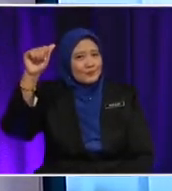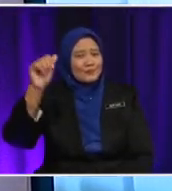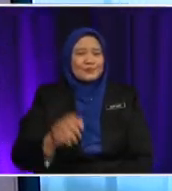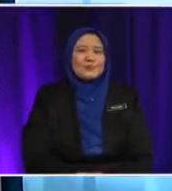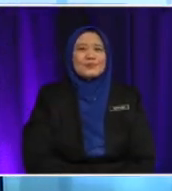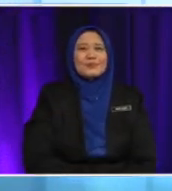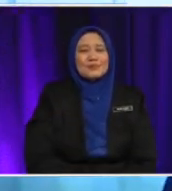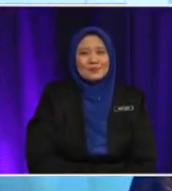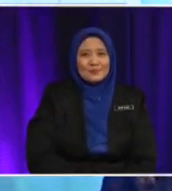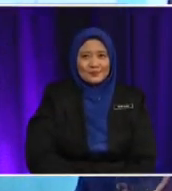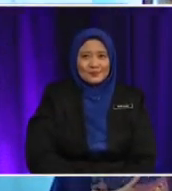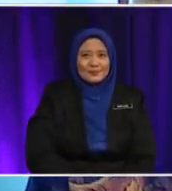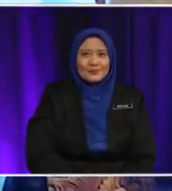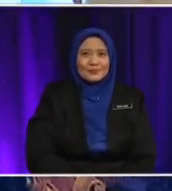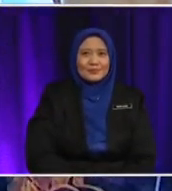wabarakatuh